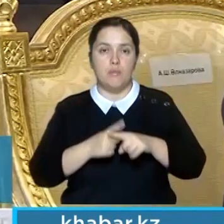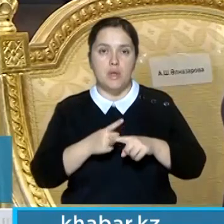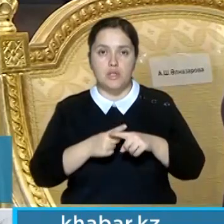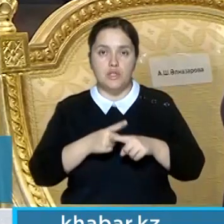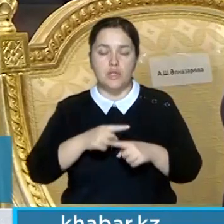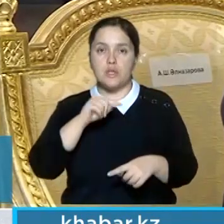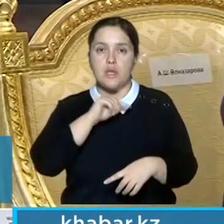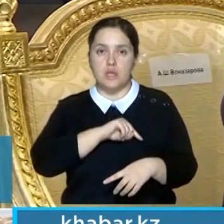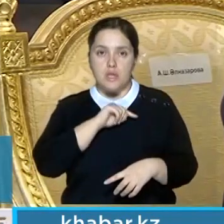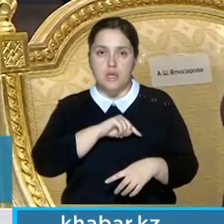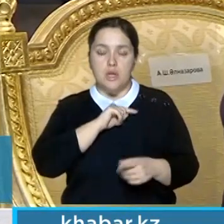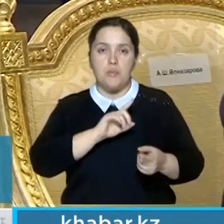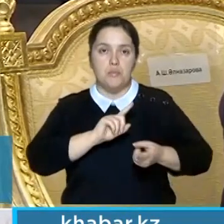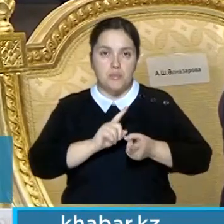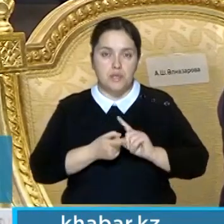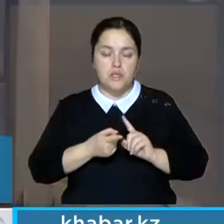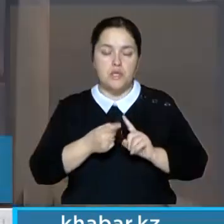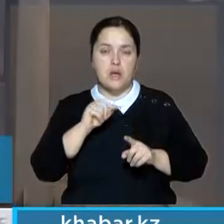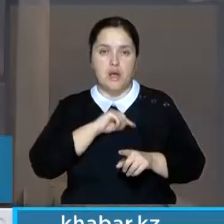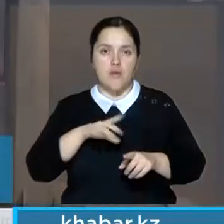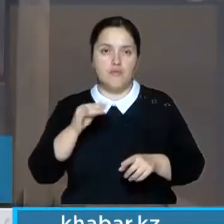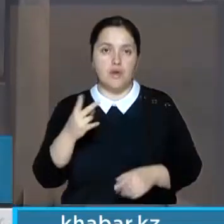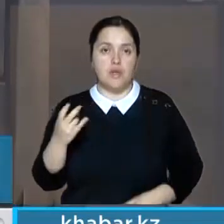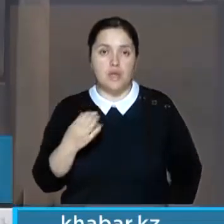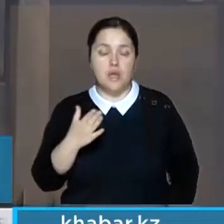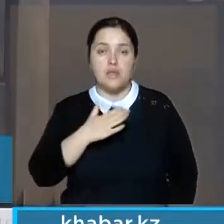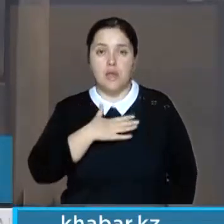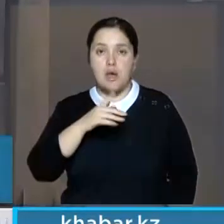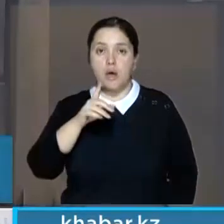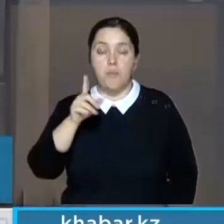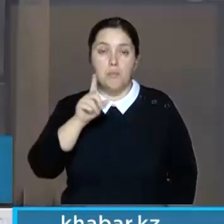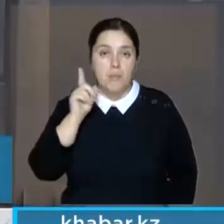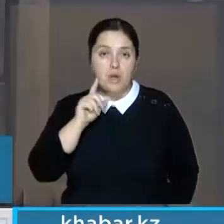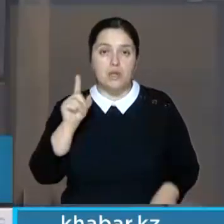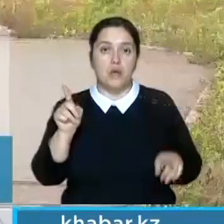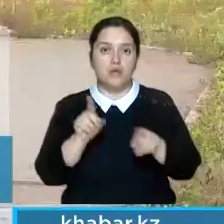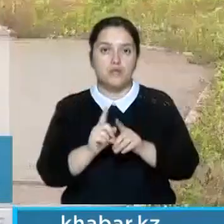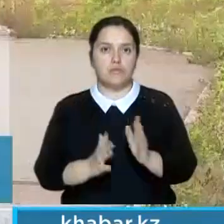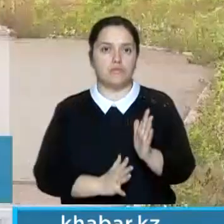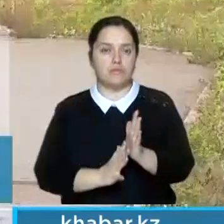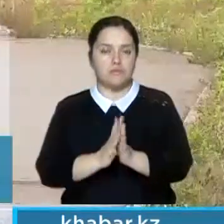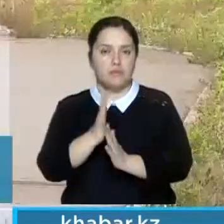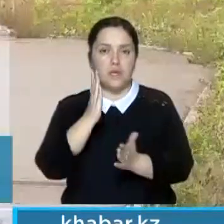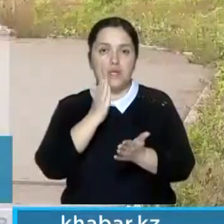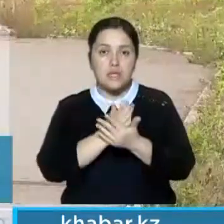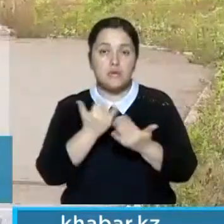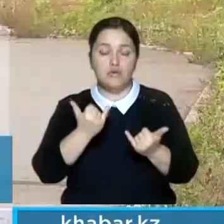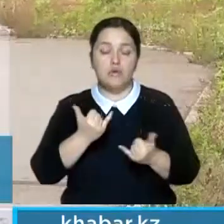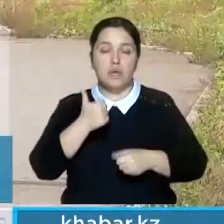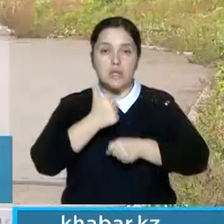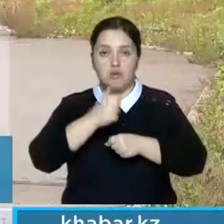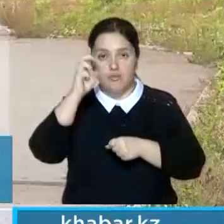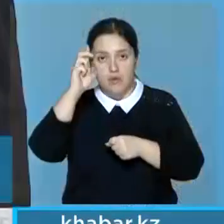отдельного человека переросли в качество всей нации. И молодежь с такими качествами уже подрастает. Сегодня глава государства